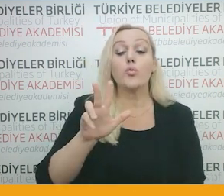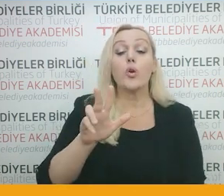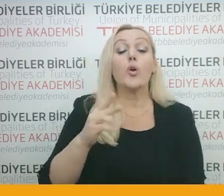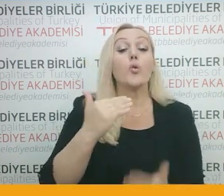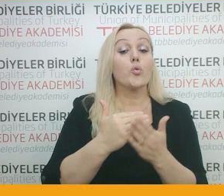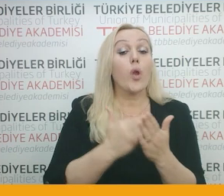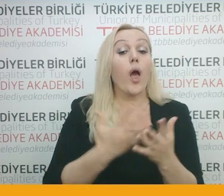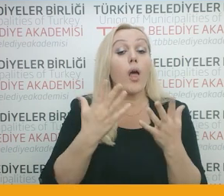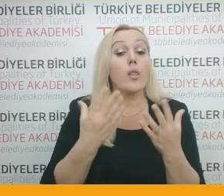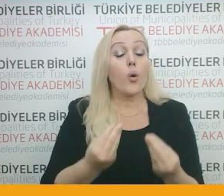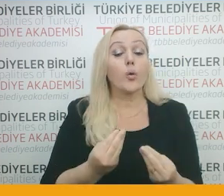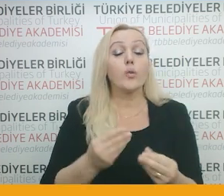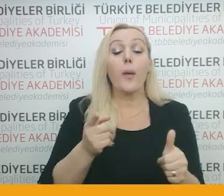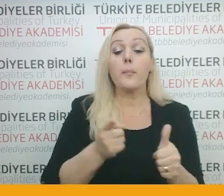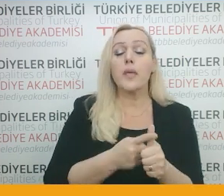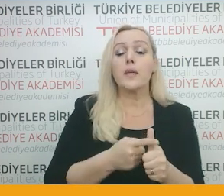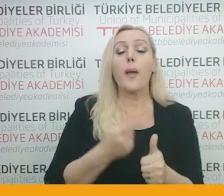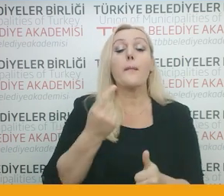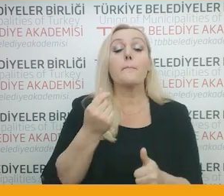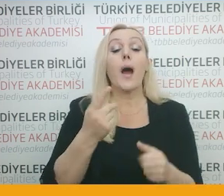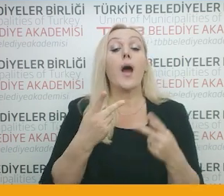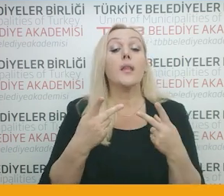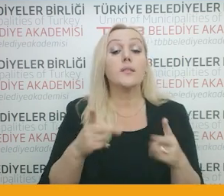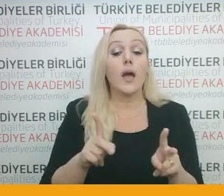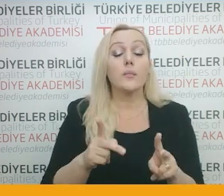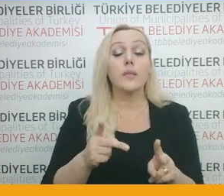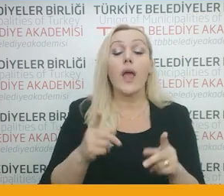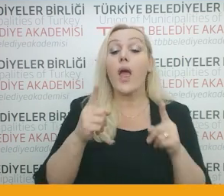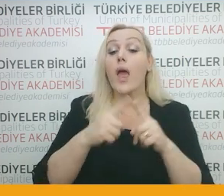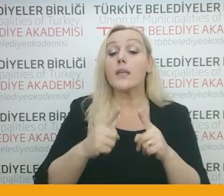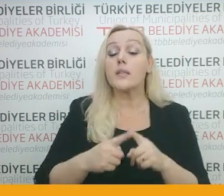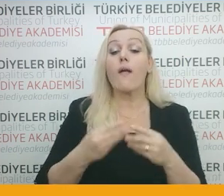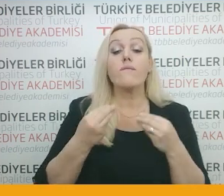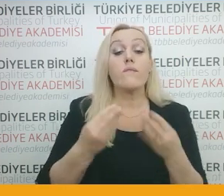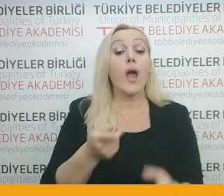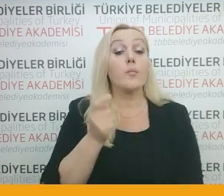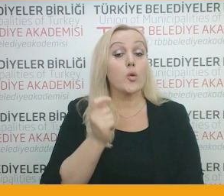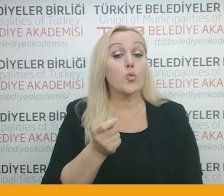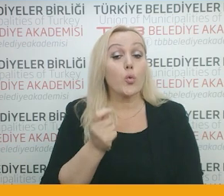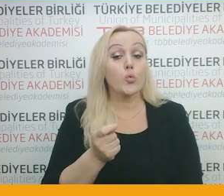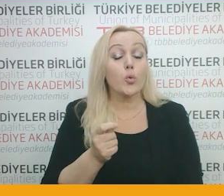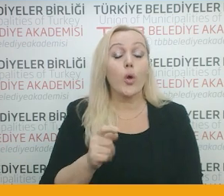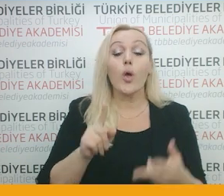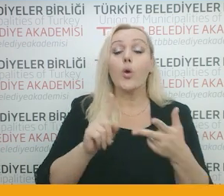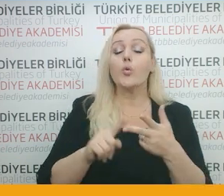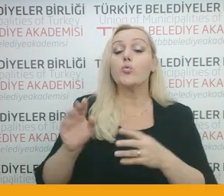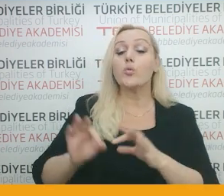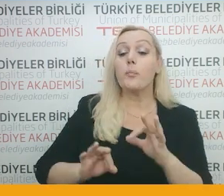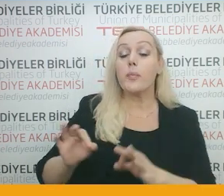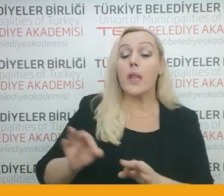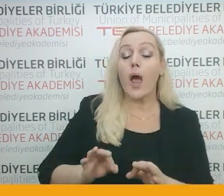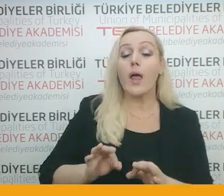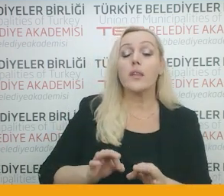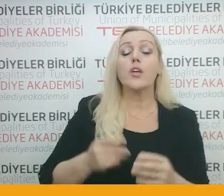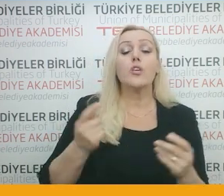bahsediyor bize. Birincisi mali saydamlık, ikincisi hesap verme sorumluluğu, üçüncüsü stratejik plan ve